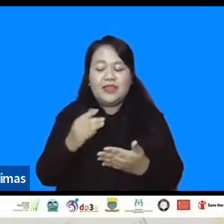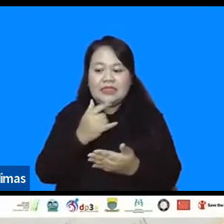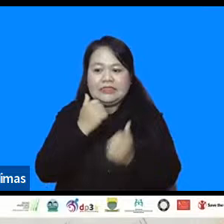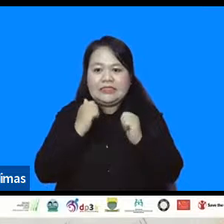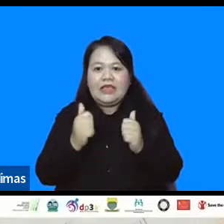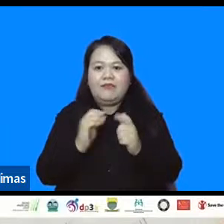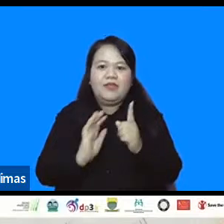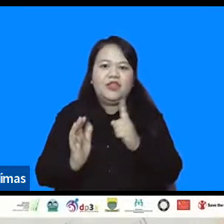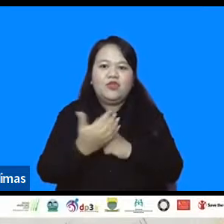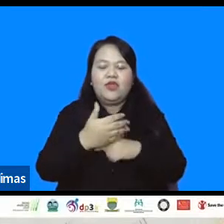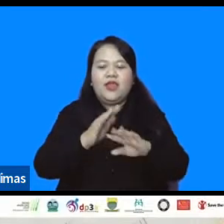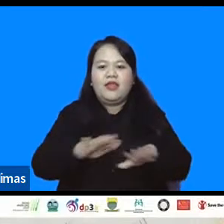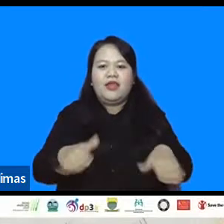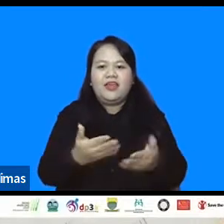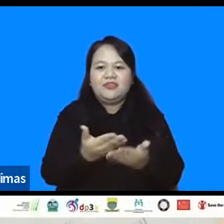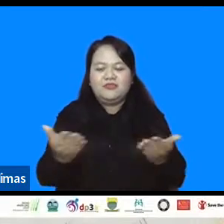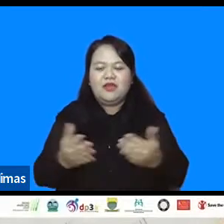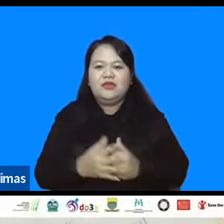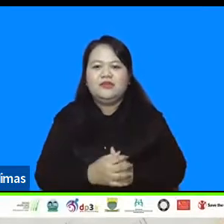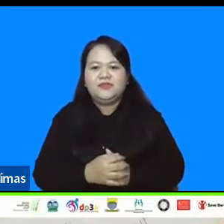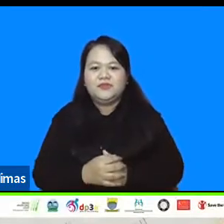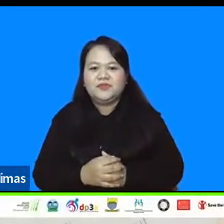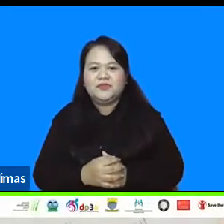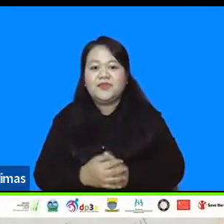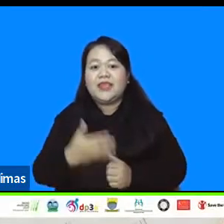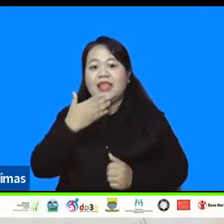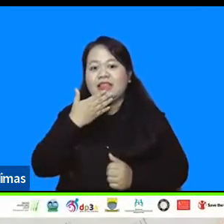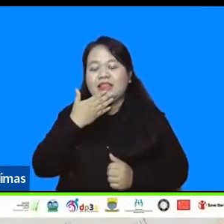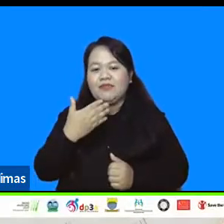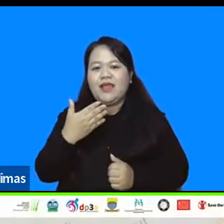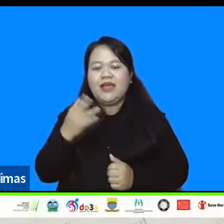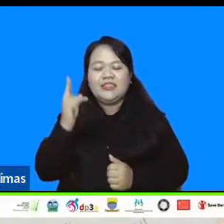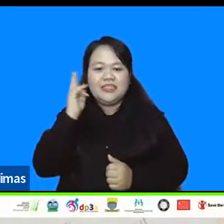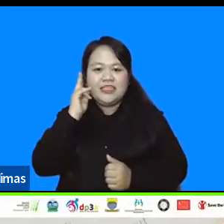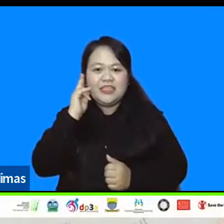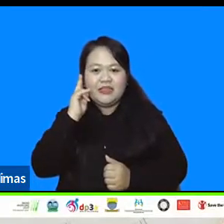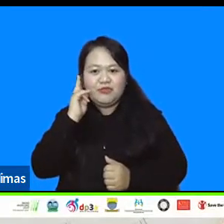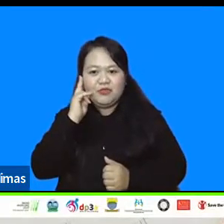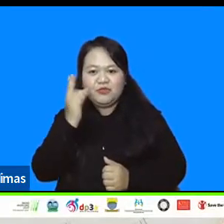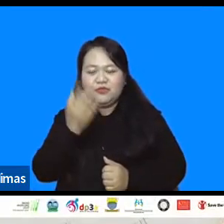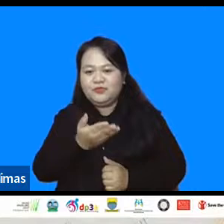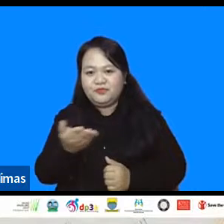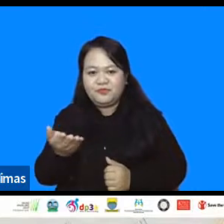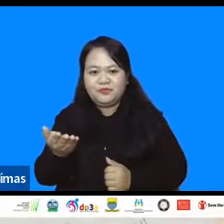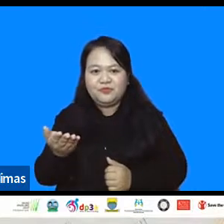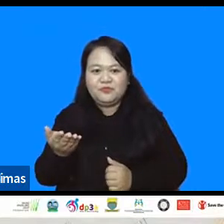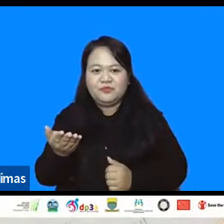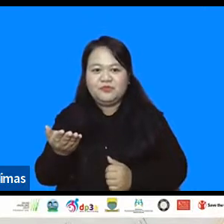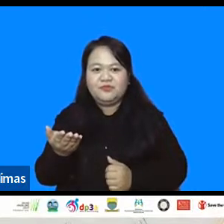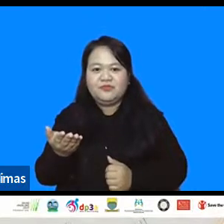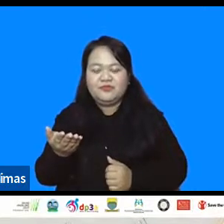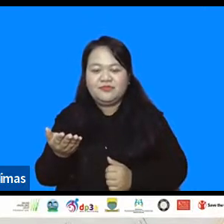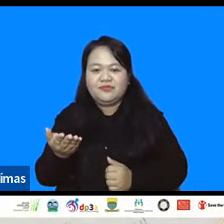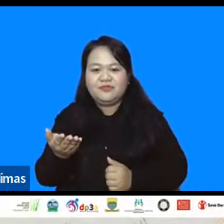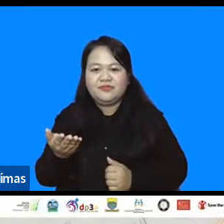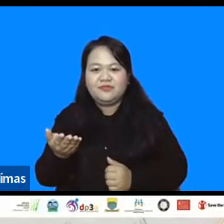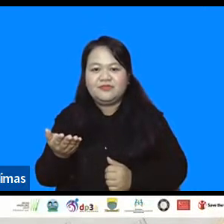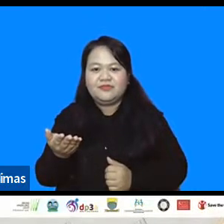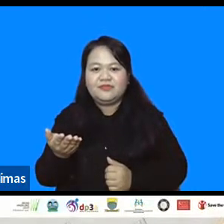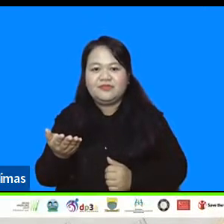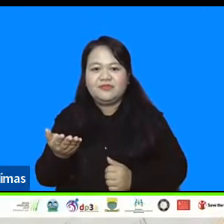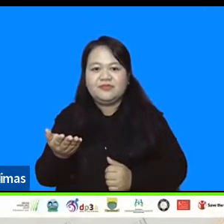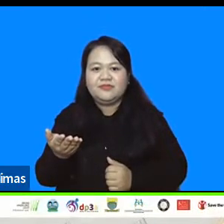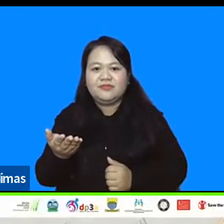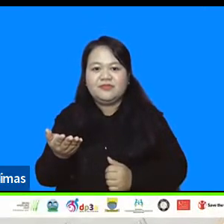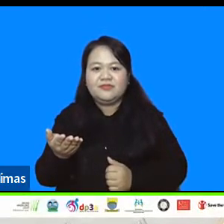melindungi anak-anak semua. Mungkin itu terima dari kasih Bu Asdep Terima kasih supportnya. Bunda Indah dan Ini juga Bunda Uum. ya, Kalau bisa anak-anak